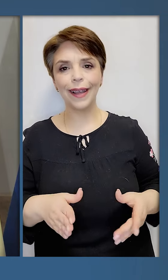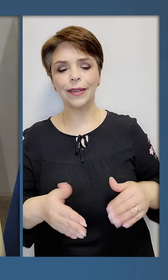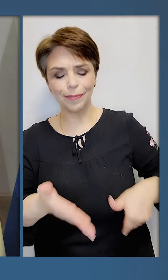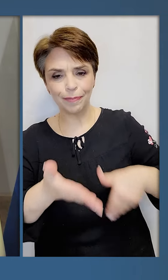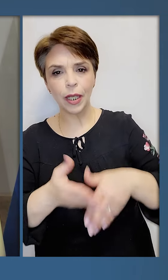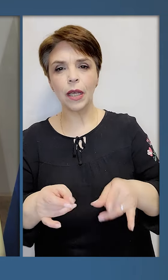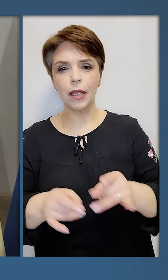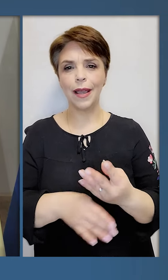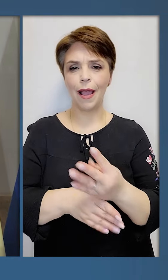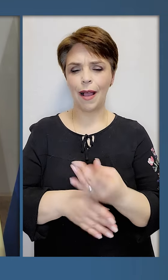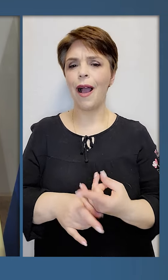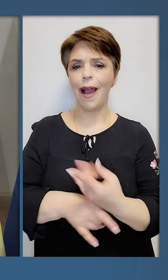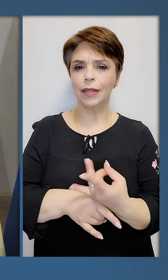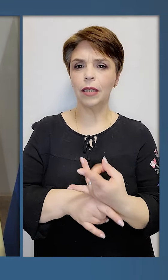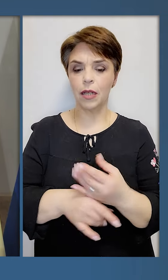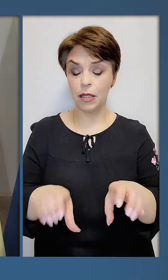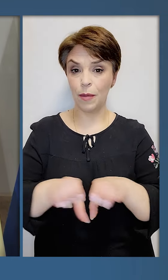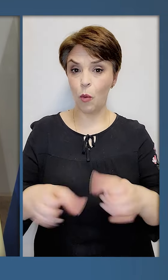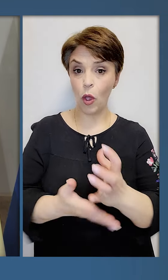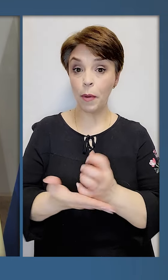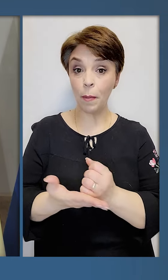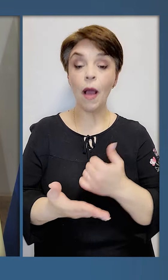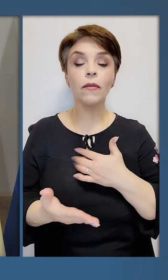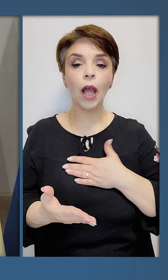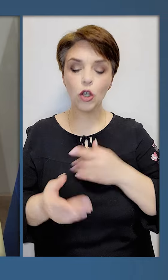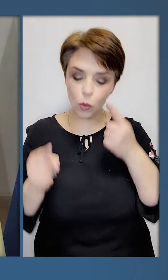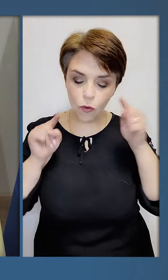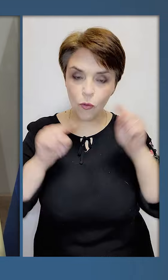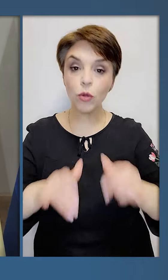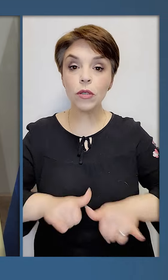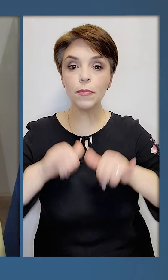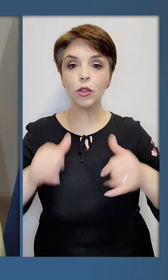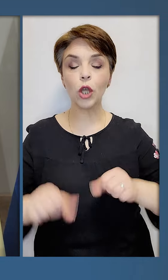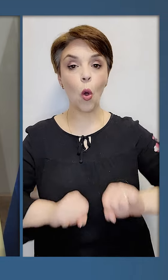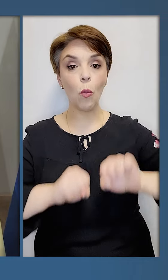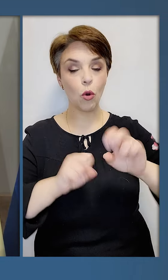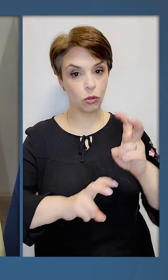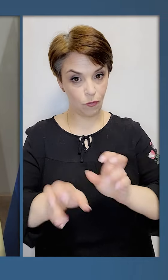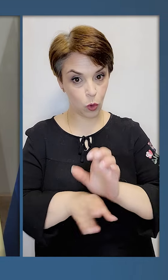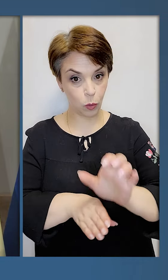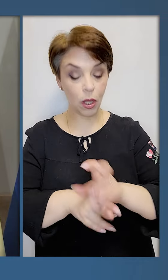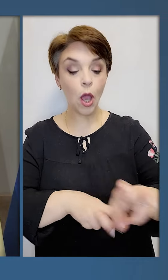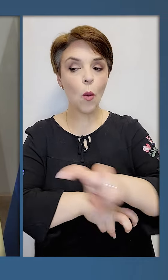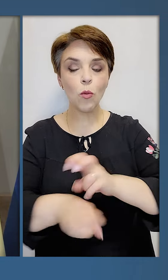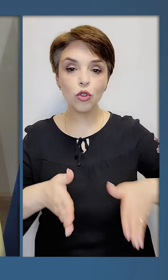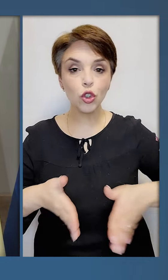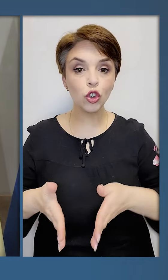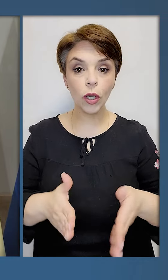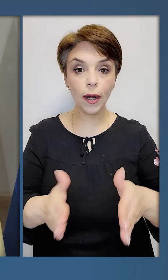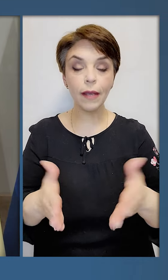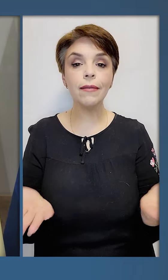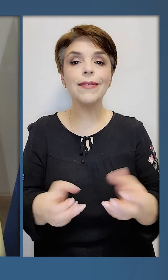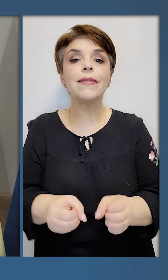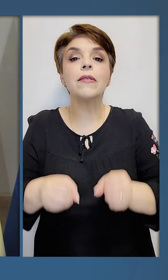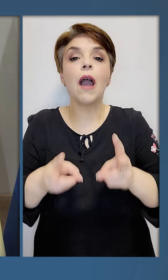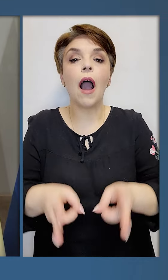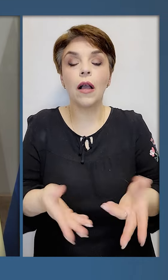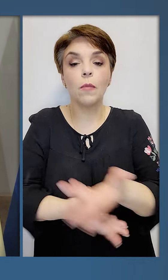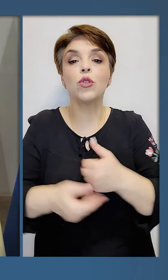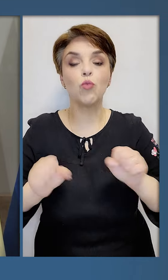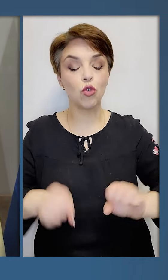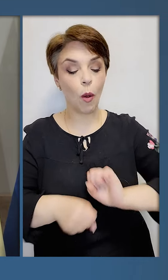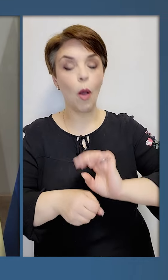них та більше артилерійських боєприпасів. Тому у нашому фокусі збільшення нашого оборонного виробництва і пошук шляхів, яким чином